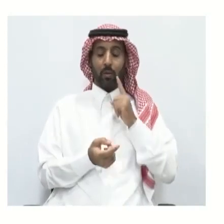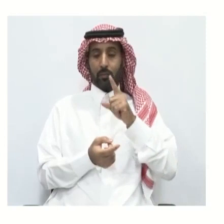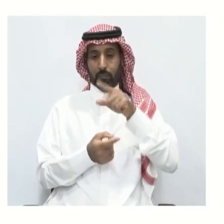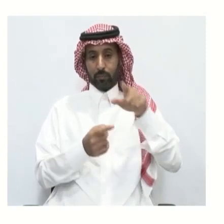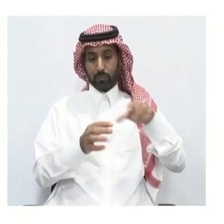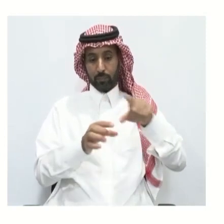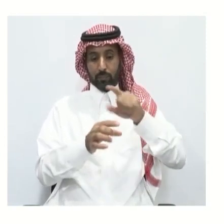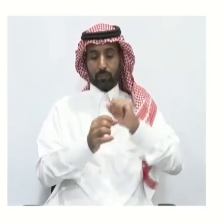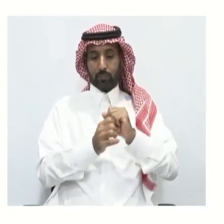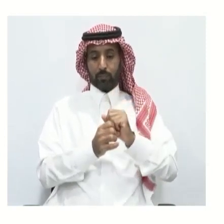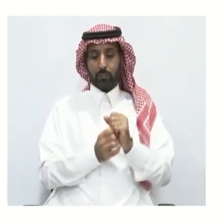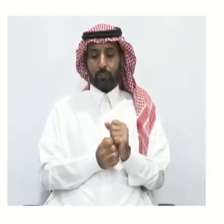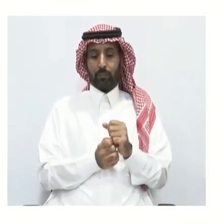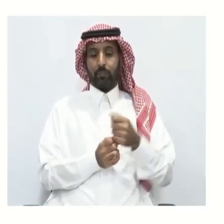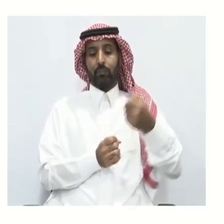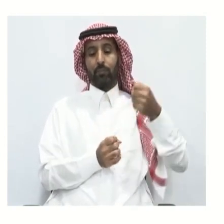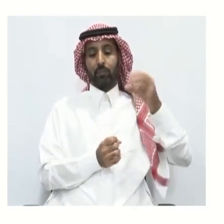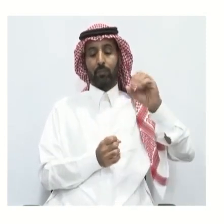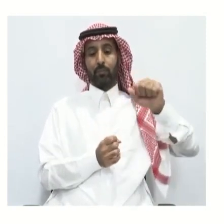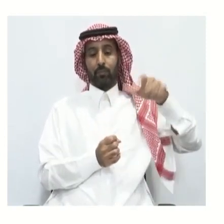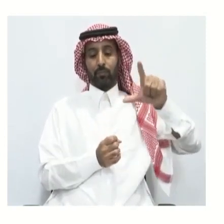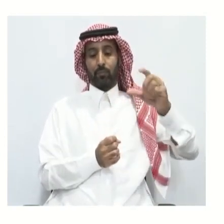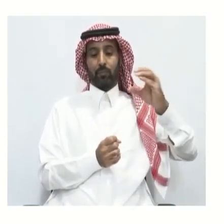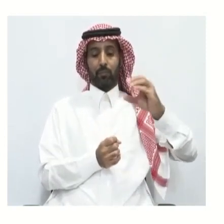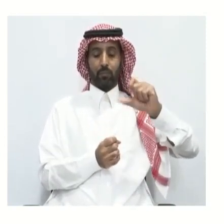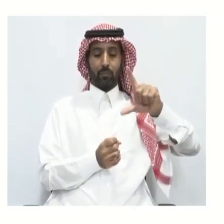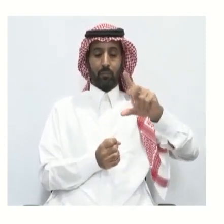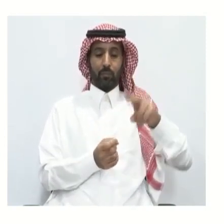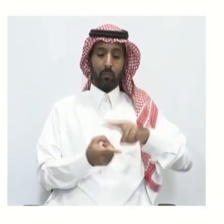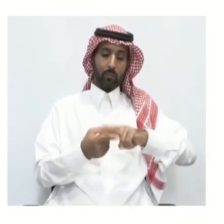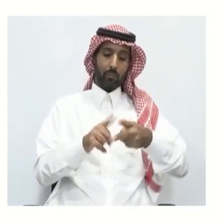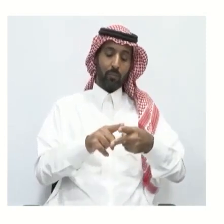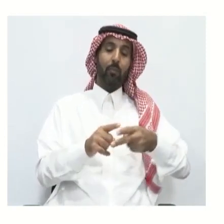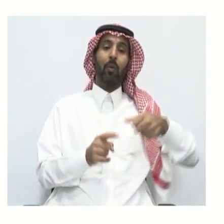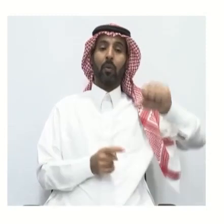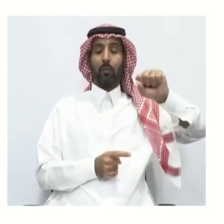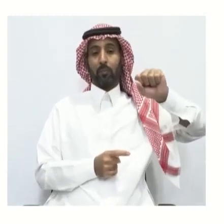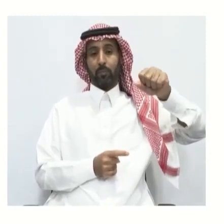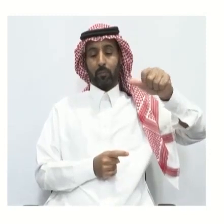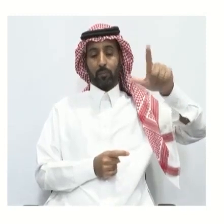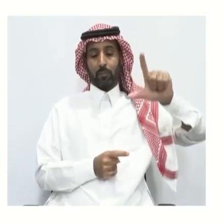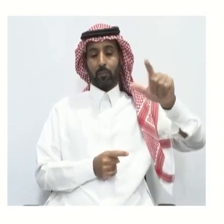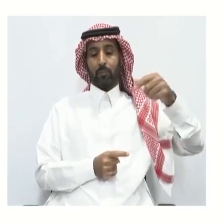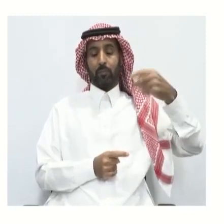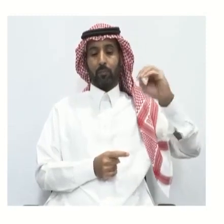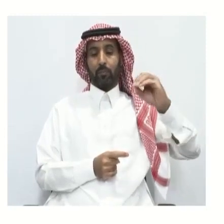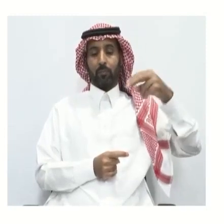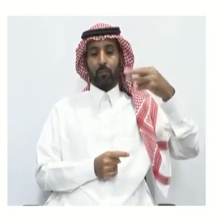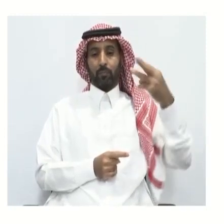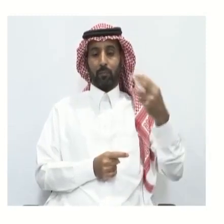الالمنيوم وكلوريد الالمنيوم اذا صفر فاصله واحد سبعه مول من كلوريد الالمنيوم اذن